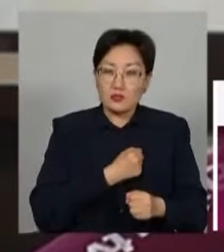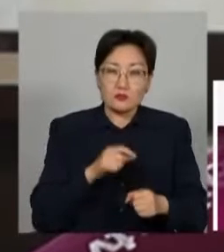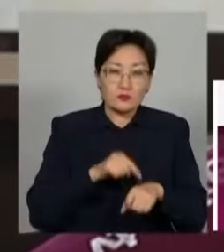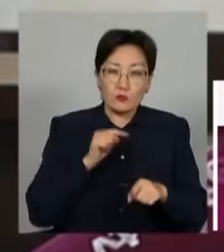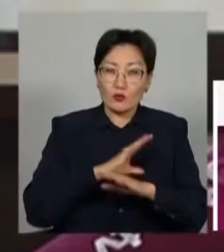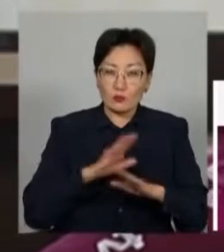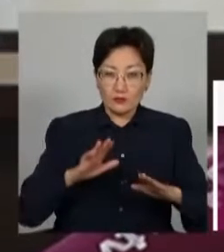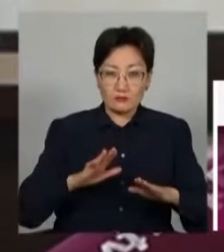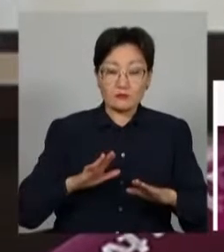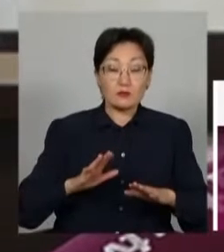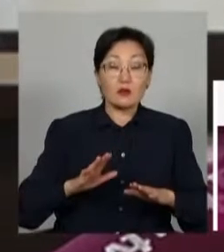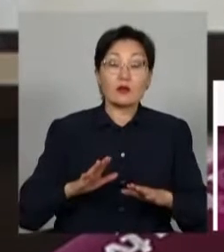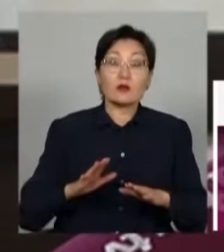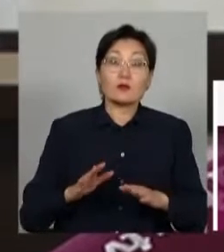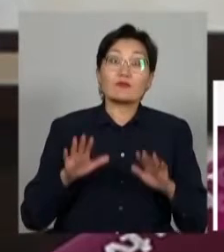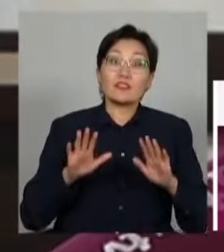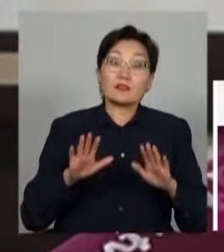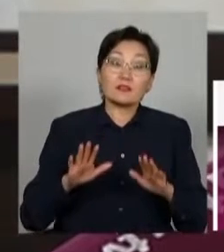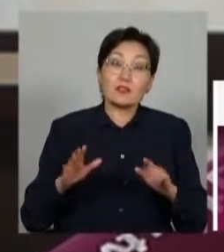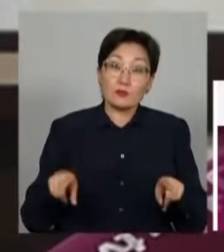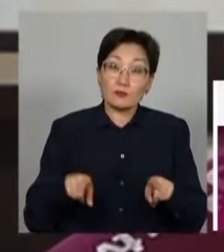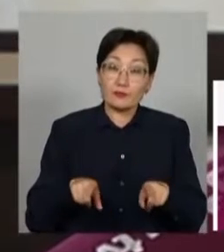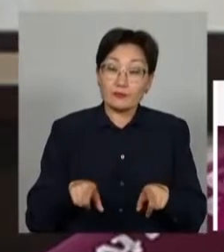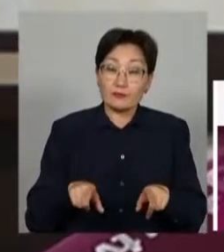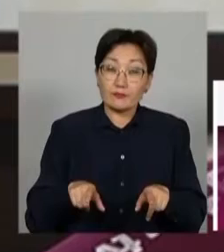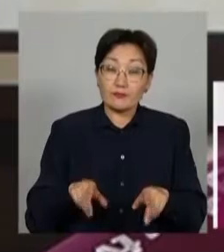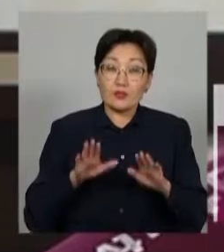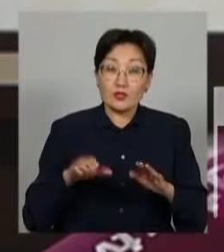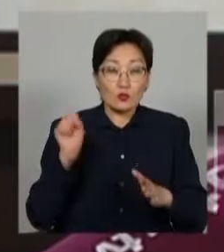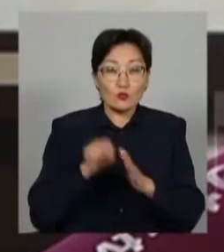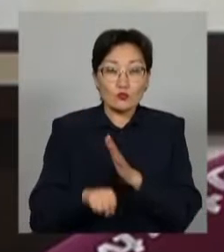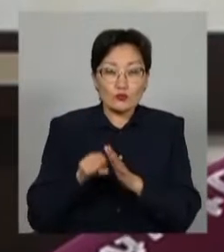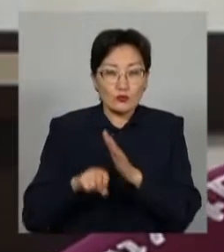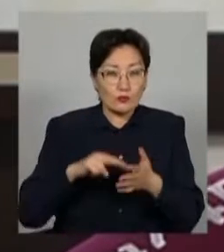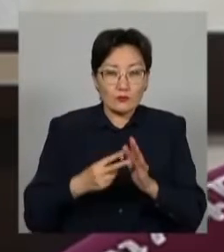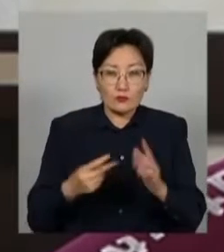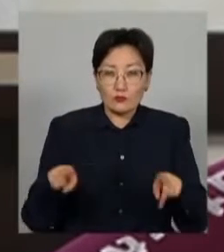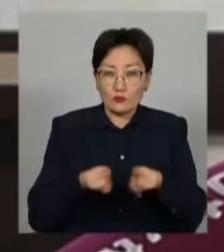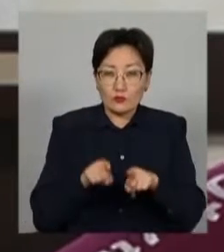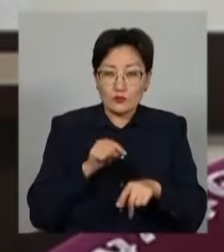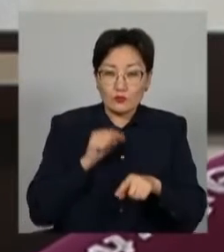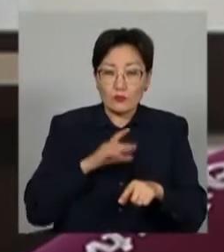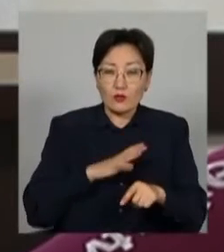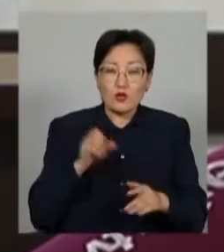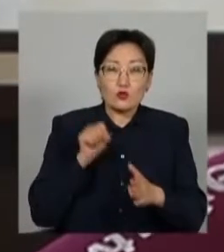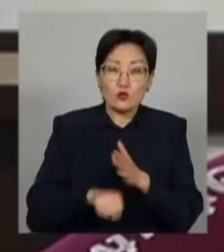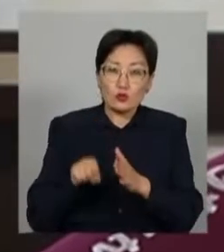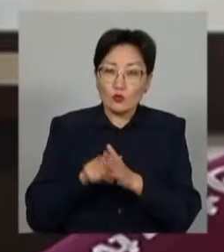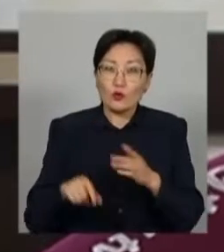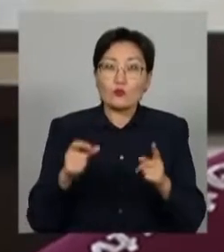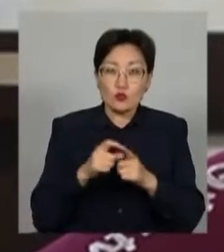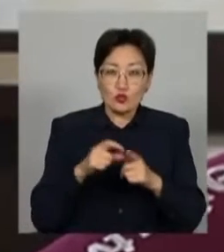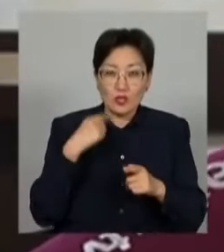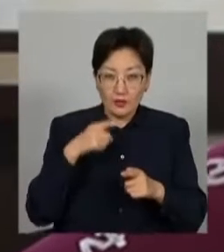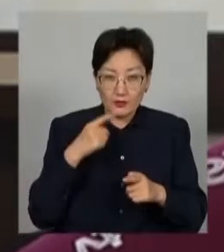болмады. Тек қана мындай тек өлтіру ғана ма, сондай бір деңе болды да, тек өлтірем деген сөз ғана шыға